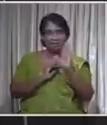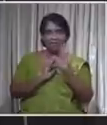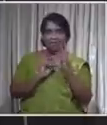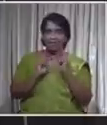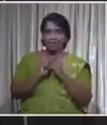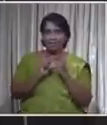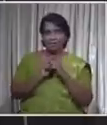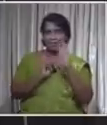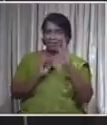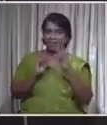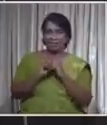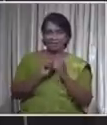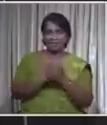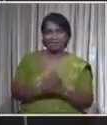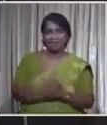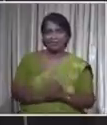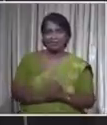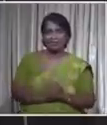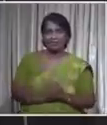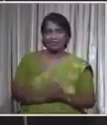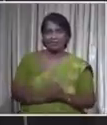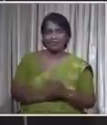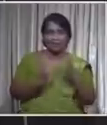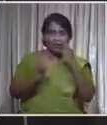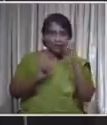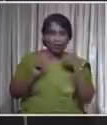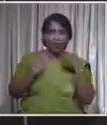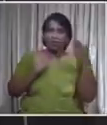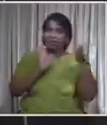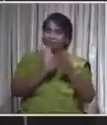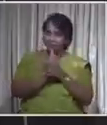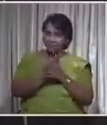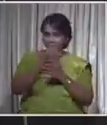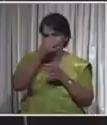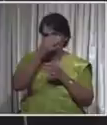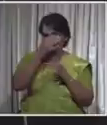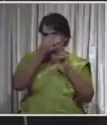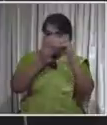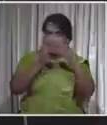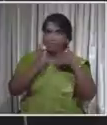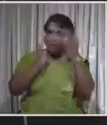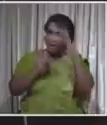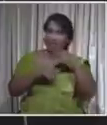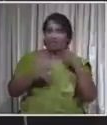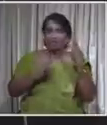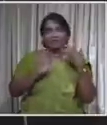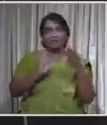බේර ගන්න උලුවා හොඳ නෝරෙලි ගියත් අපි දෙන්නා එක ළඟ කොළඹ ආවත් අපි දෙන්නා එක ළඟ